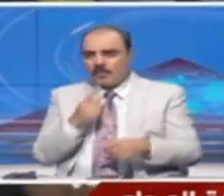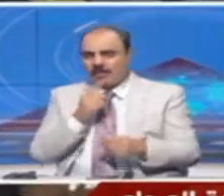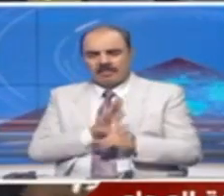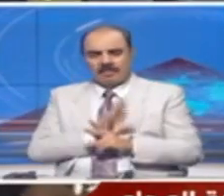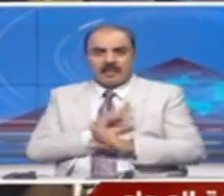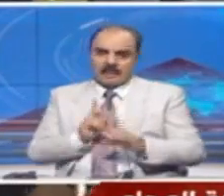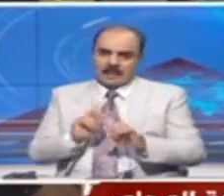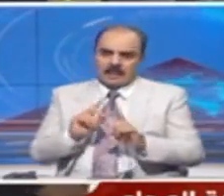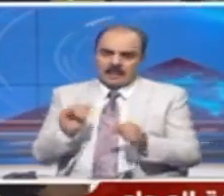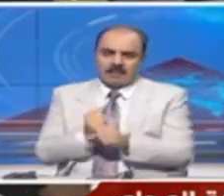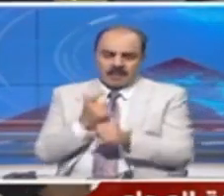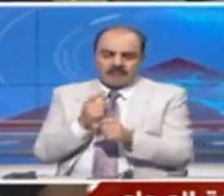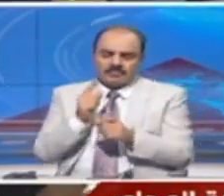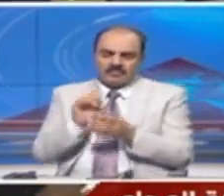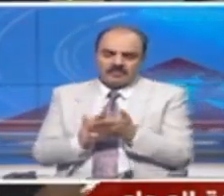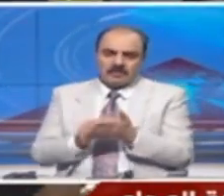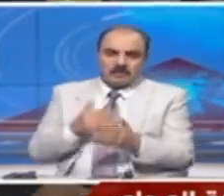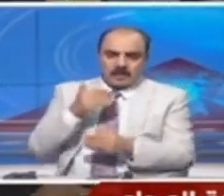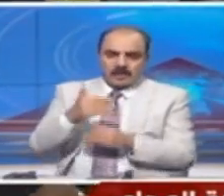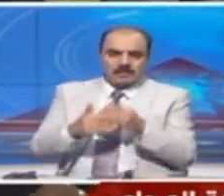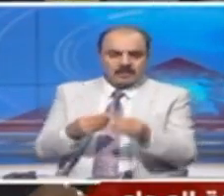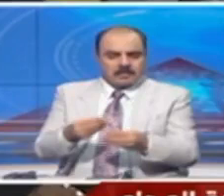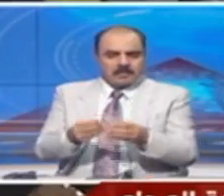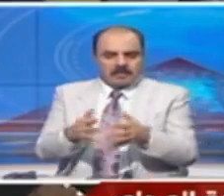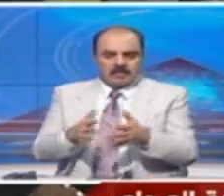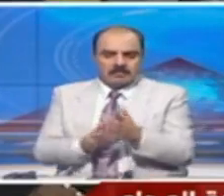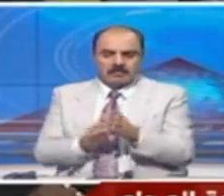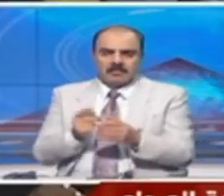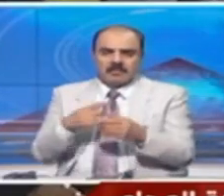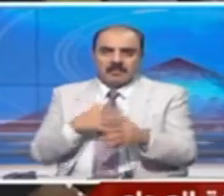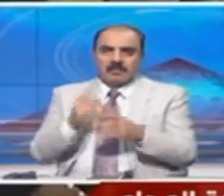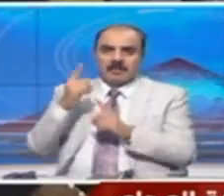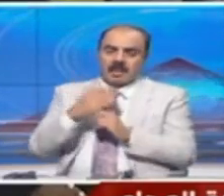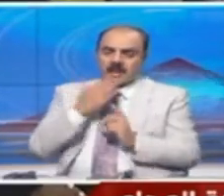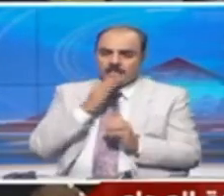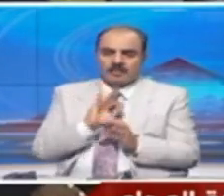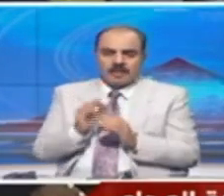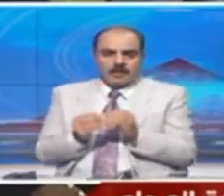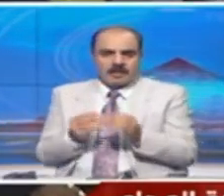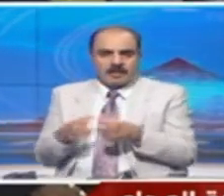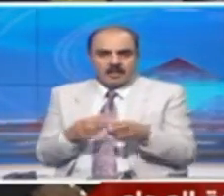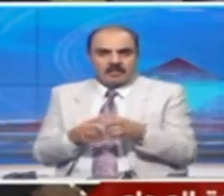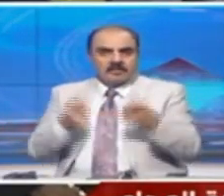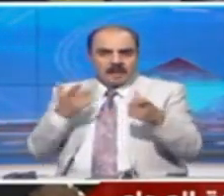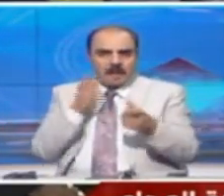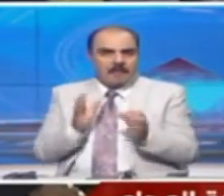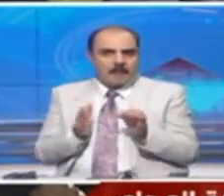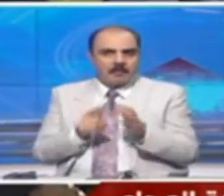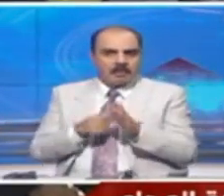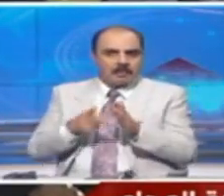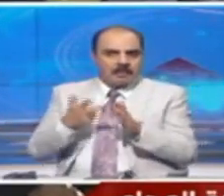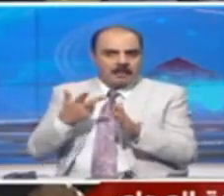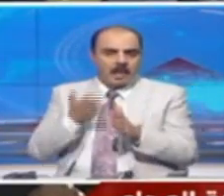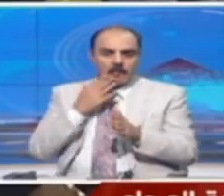المرحلة علشان إن شاء الله الأمور يعني تبقى يعني ربنا زي ما كرمنا وتجاوزنا الموجات